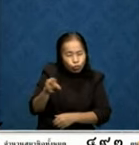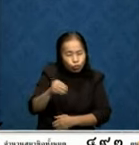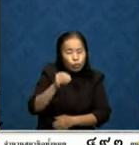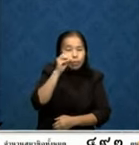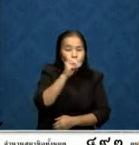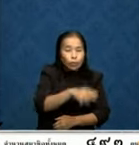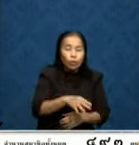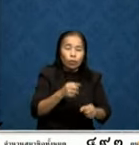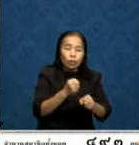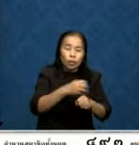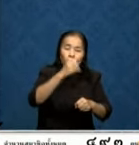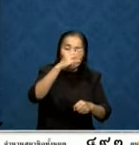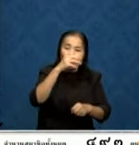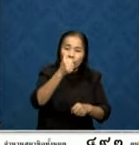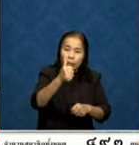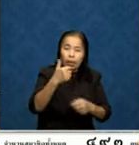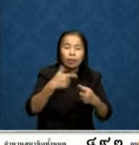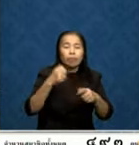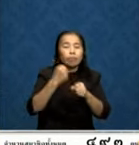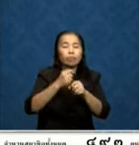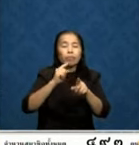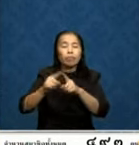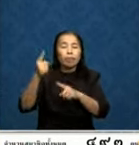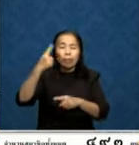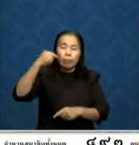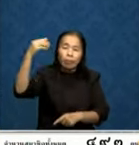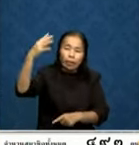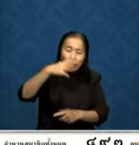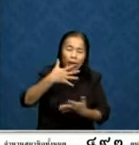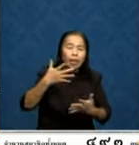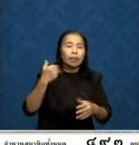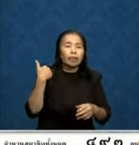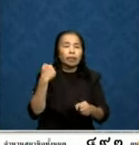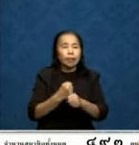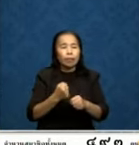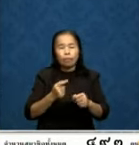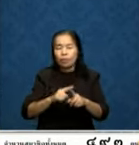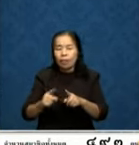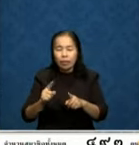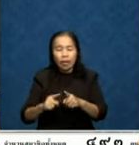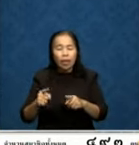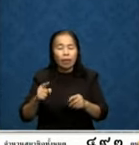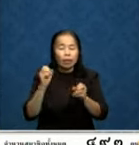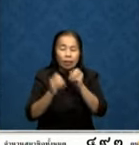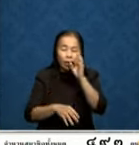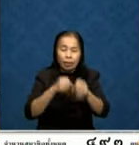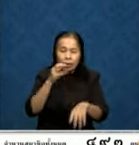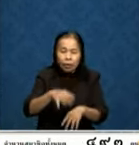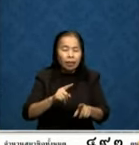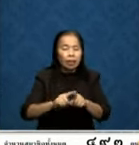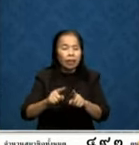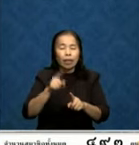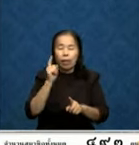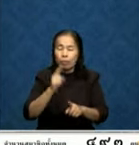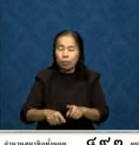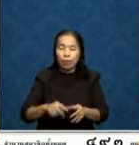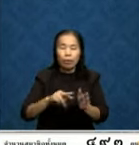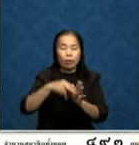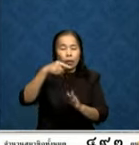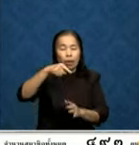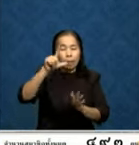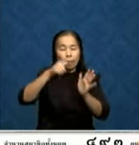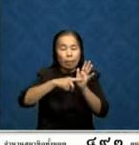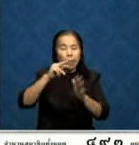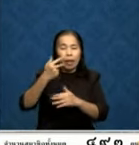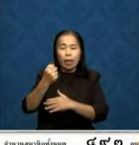ยังไปได้พลังงานจากลมไปได้พลังงานจากชีวมวลพลังงานจากขยะเหล่านี้ล้วนเป็นพลังงานที่ต่างที่